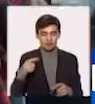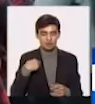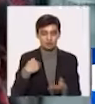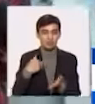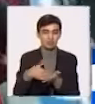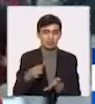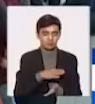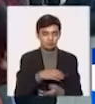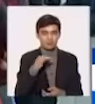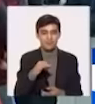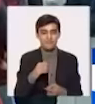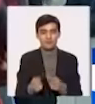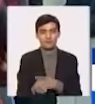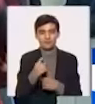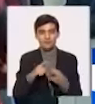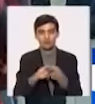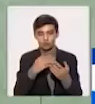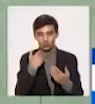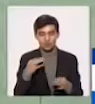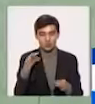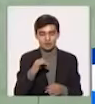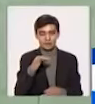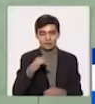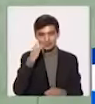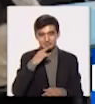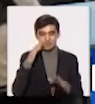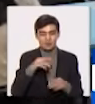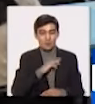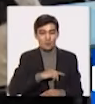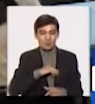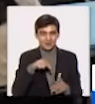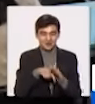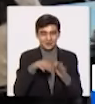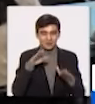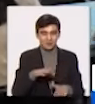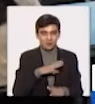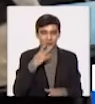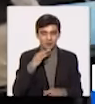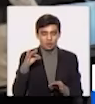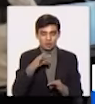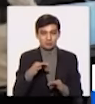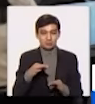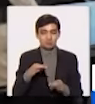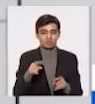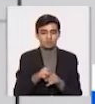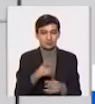деп отыр. Тіпті вирус шықпай тұрғанда ел аумағында келіп жұмыс істеп жатқандарға қатысты да шектеулер енгізіпті.